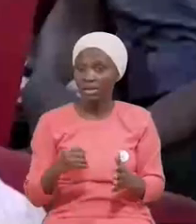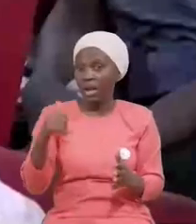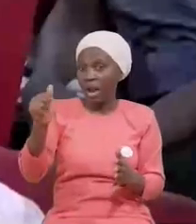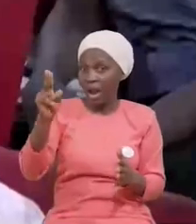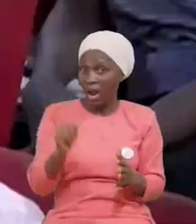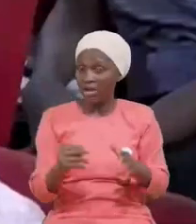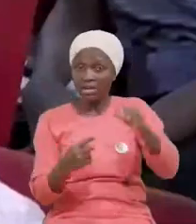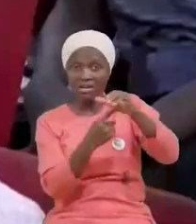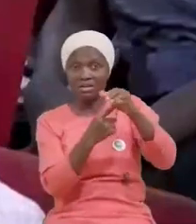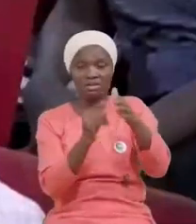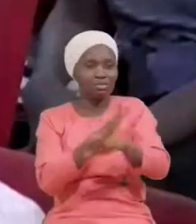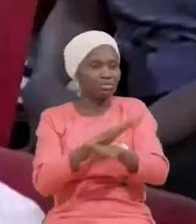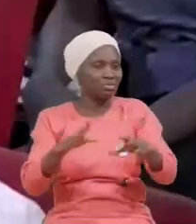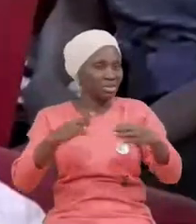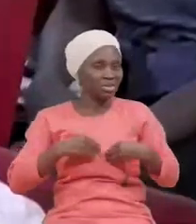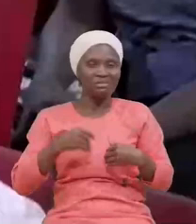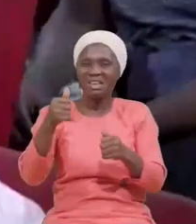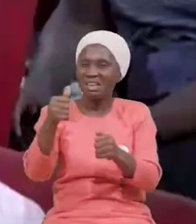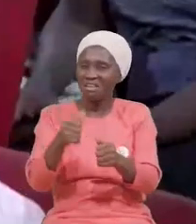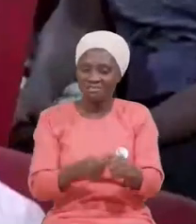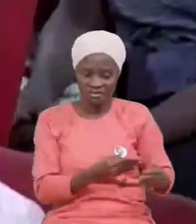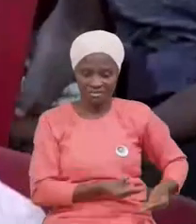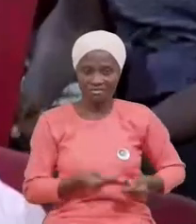Et les héros n'acceptent pas toutes les offres.